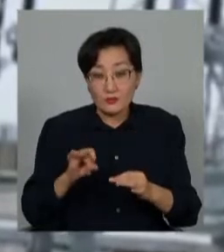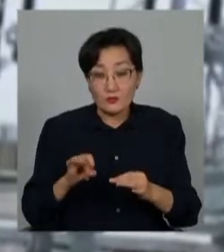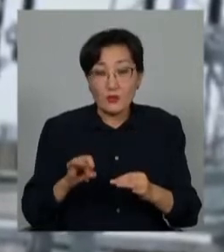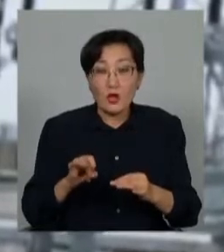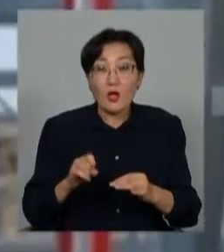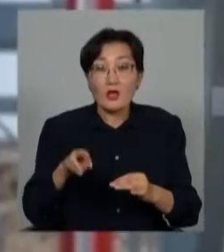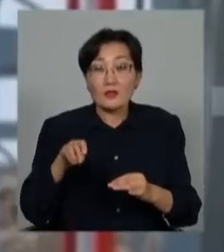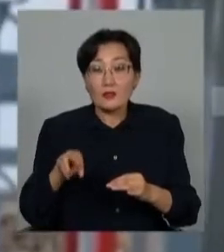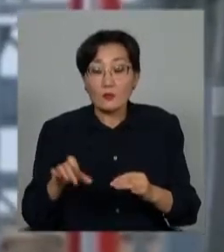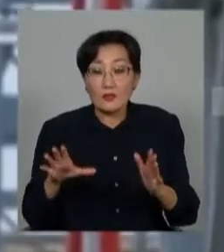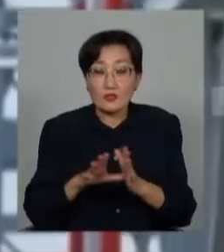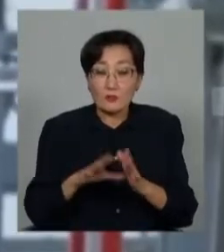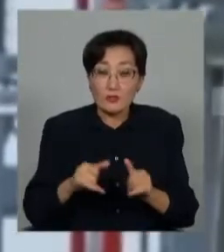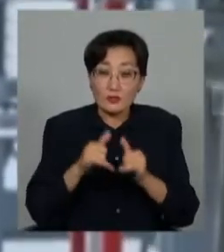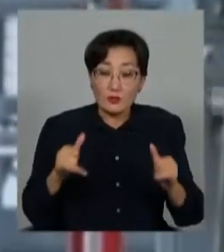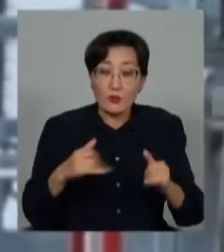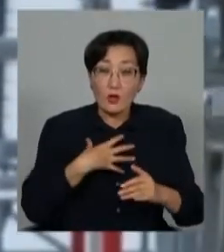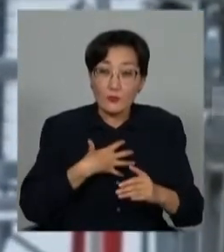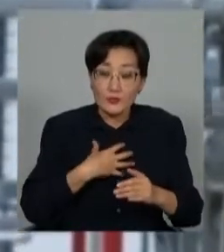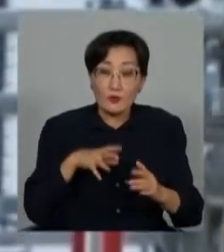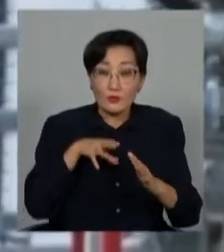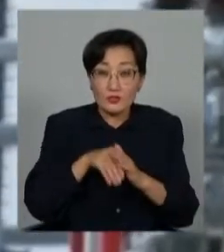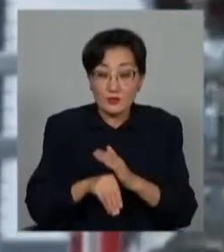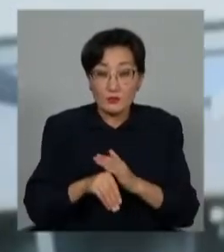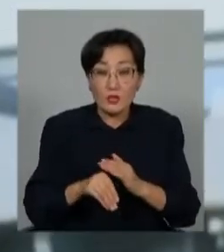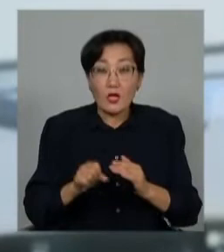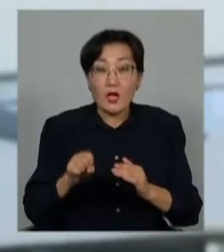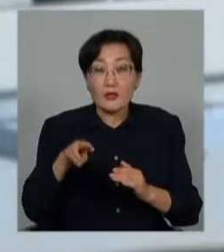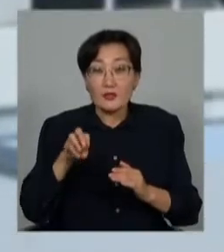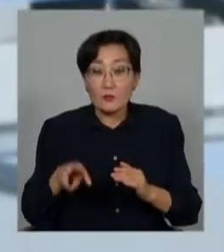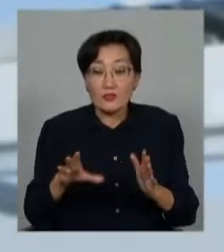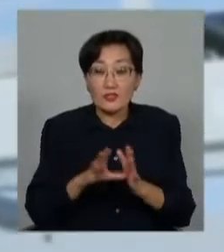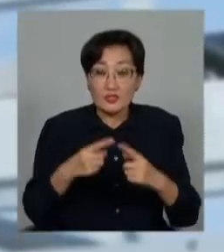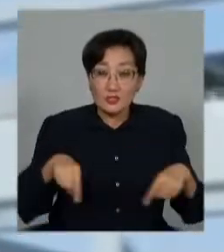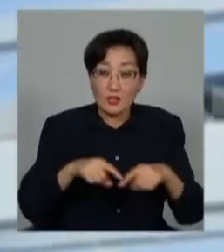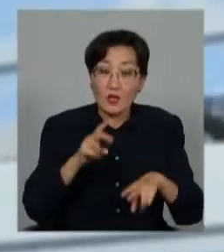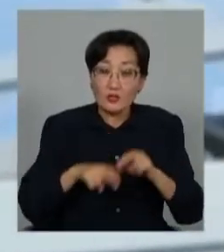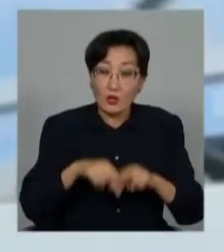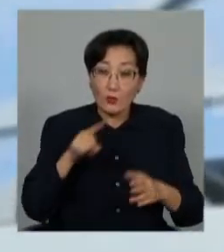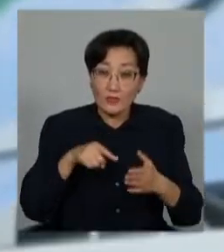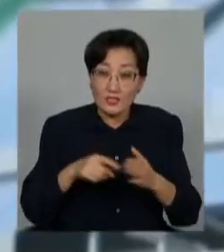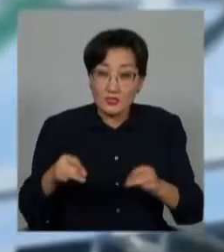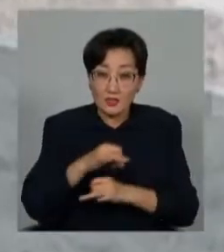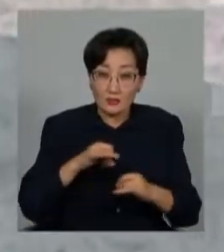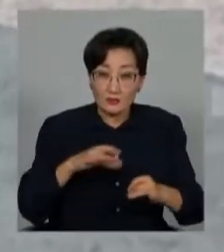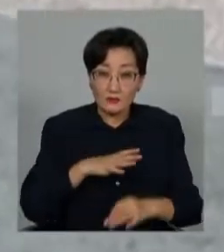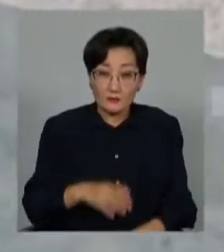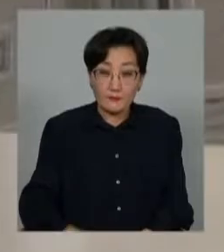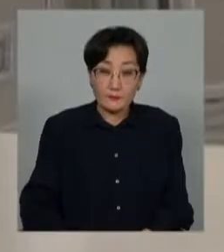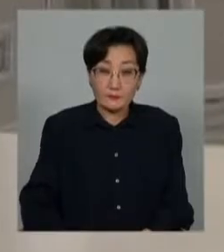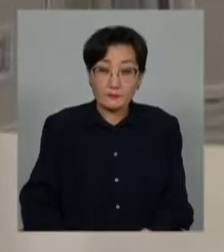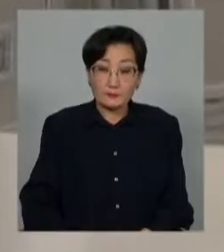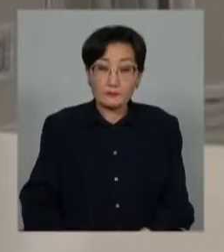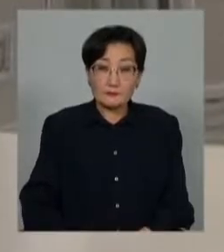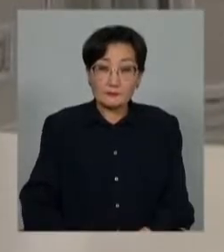атом энергетикасын дамытудың өзектілігіне, соның ішінде атом электр станциясын салу мәселесі де сөз болды.